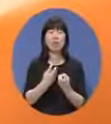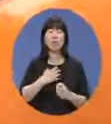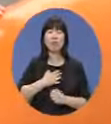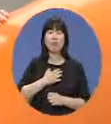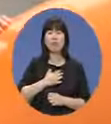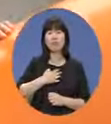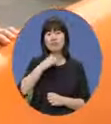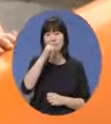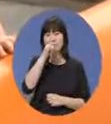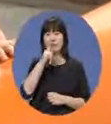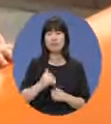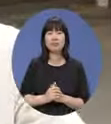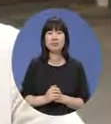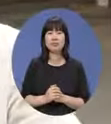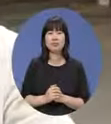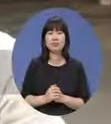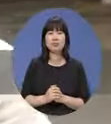됩니다.